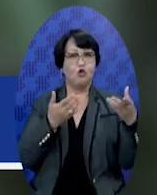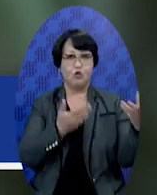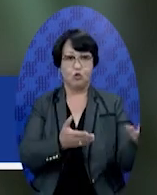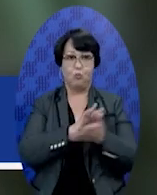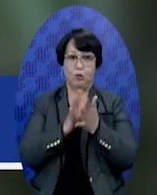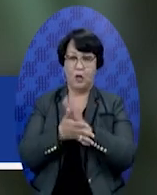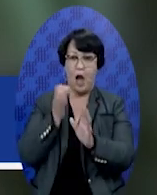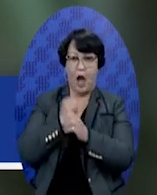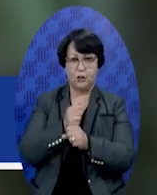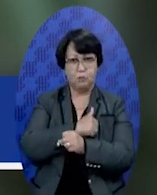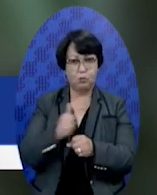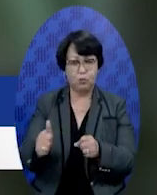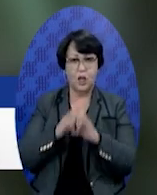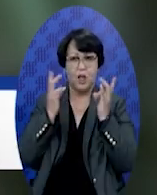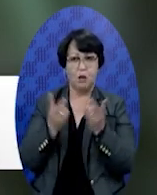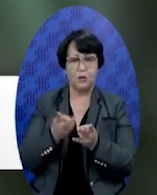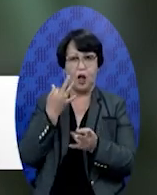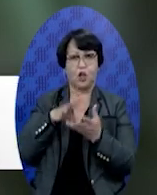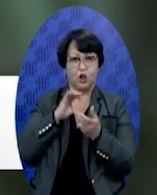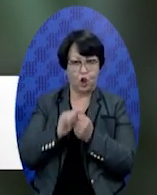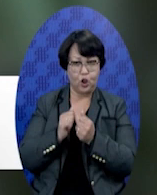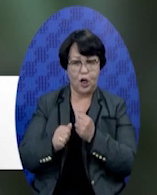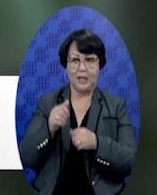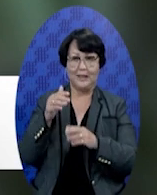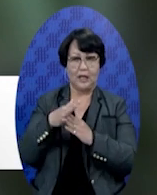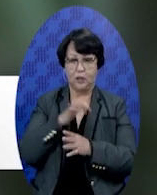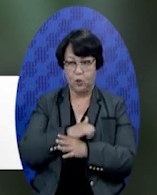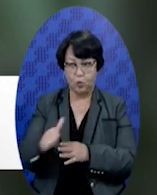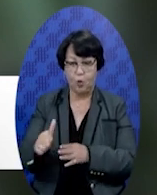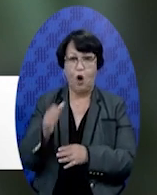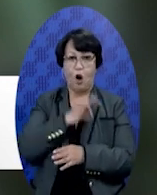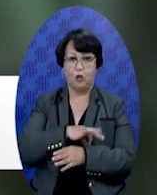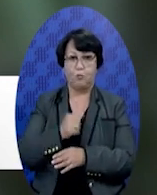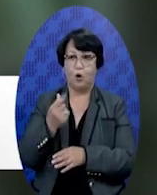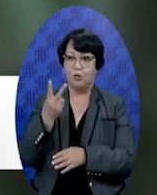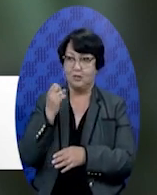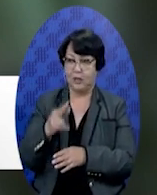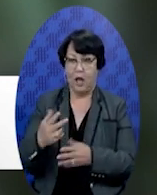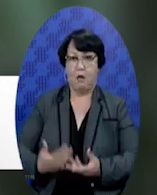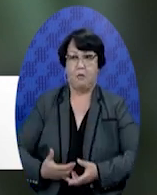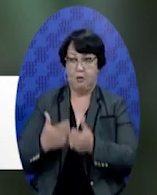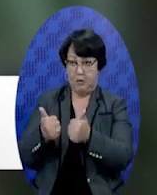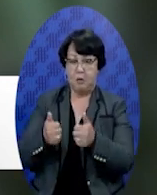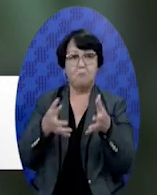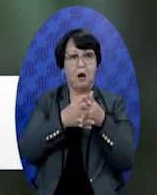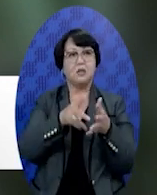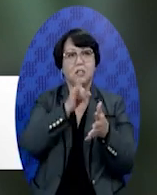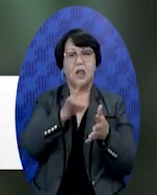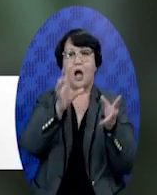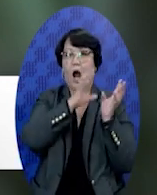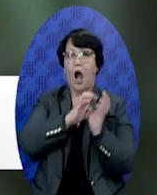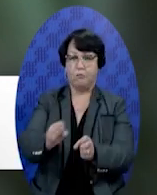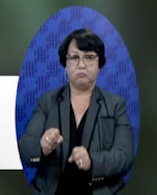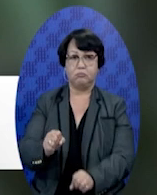Тогтмол ажилдаа тогтмол орлоготой цалинтай болоод 2 саяас гайг бүгний боломжийн цалинтай болчоод тэгээд хүмүүс ингэж ипотекийн зээлд хамрагдаж